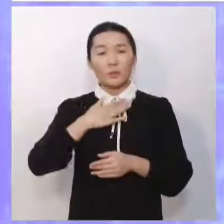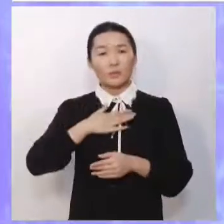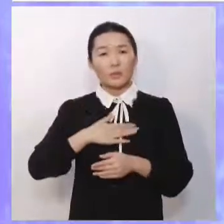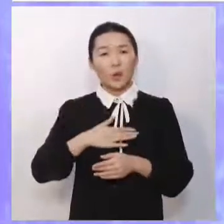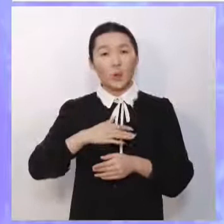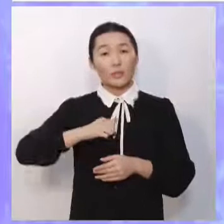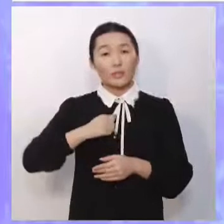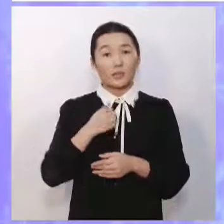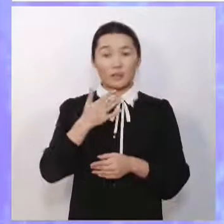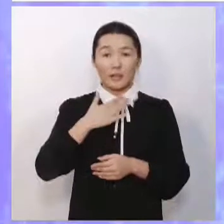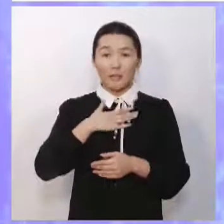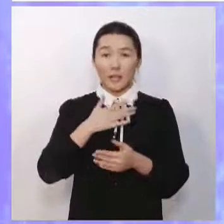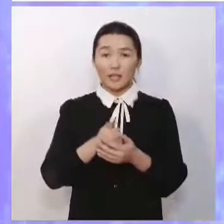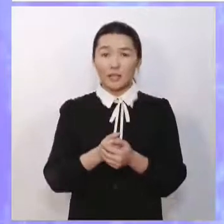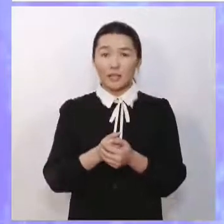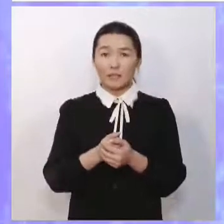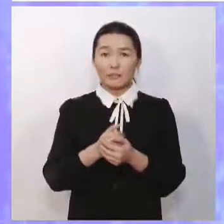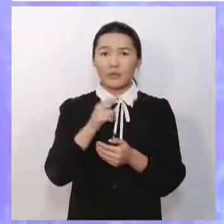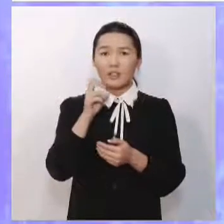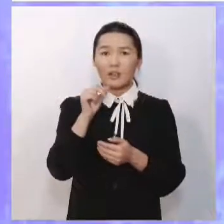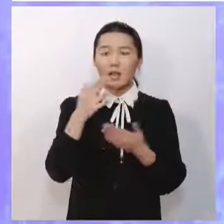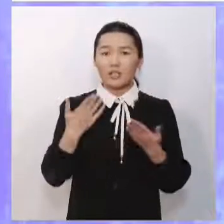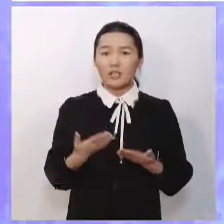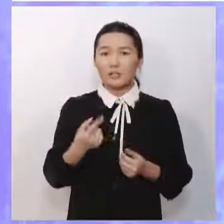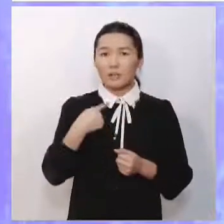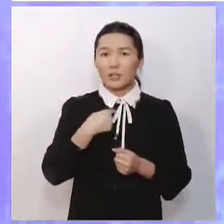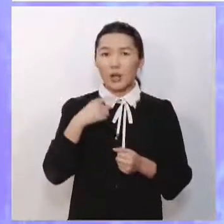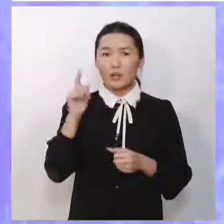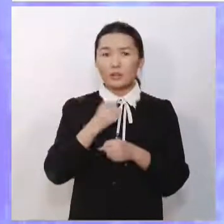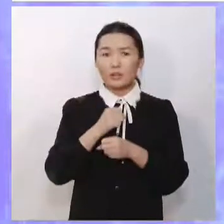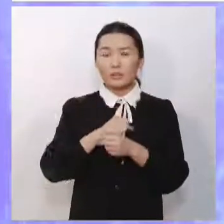друзей моих. Как жил бы я, что делал бы без них?